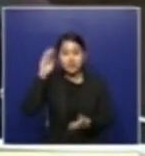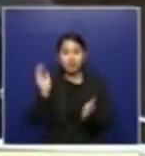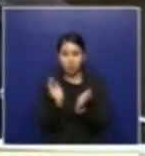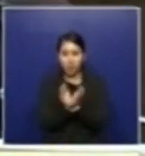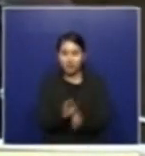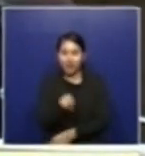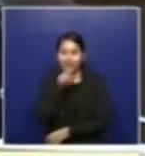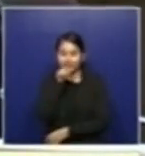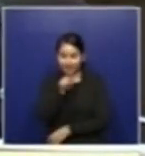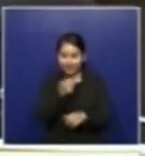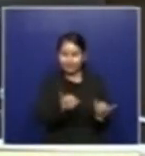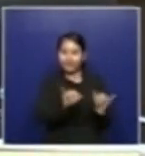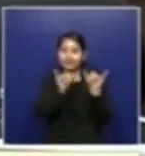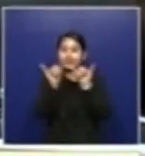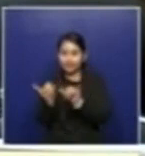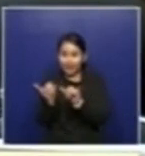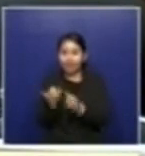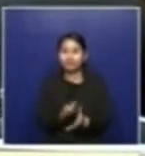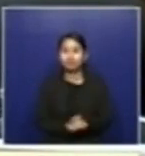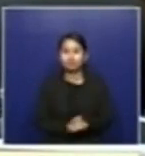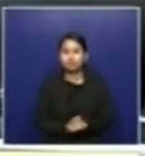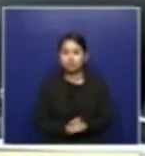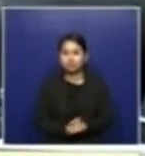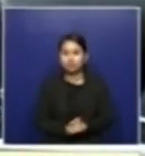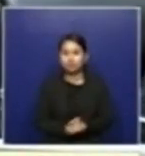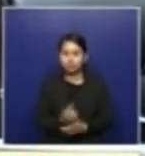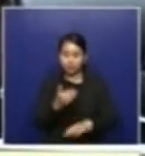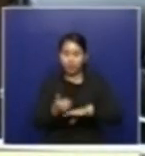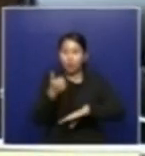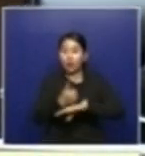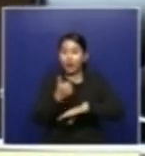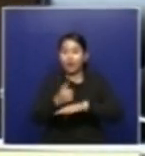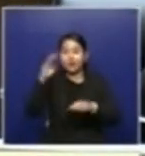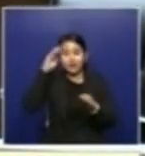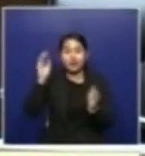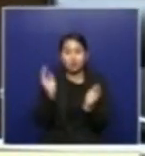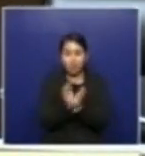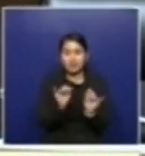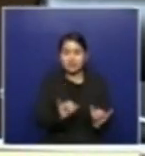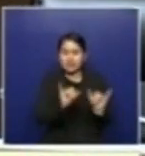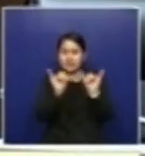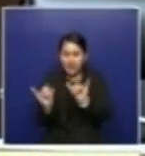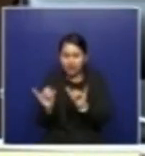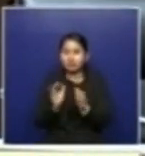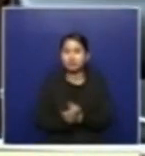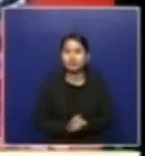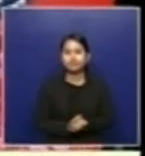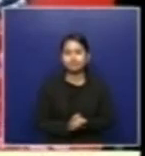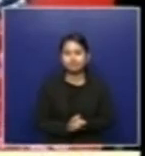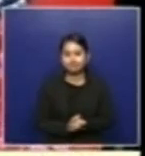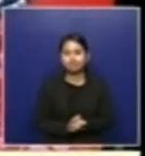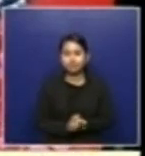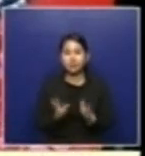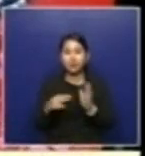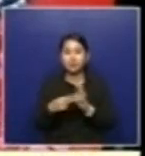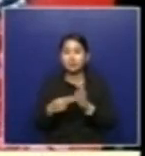สถานีตำรวจทุ่งมหาเมฆย้ายผู้การนครบาล5ตรงนี้นะครับท่านประธานครับมันแสดงให้เ